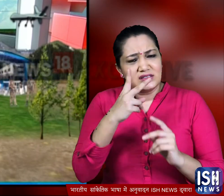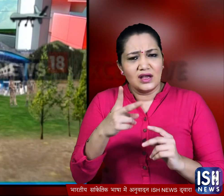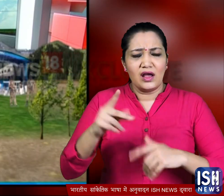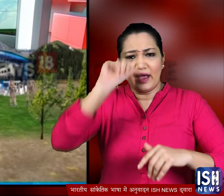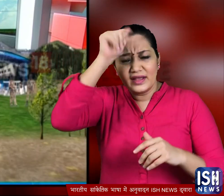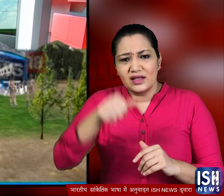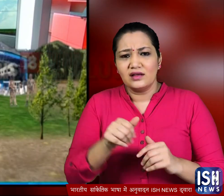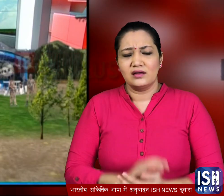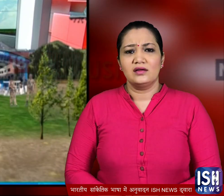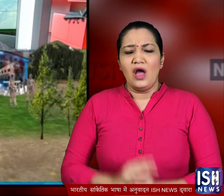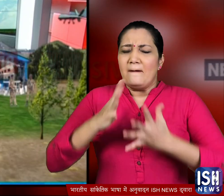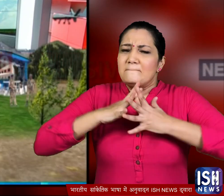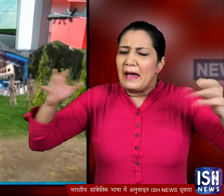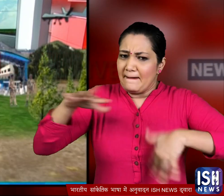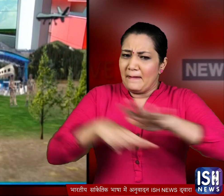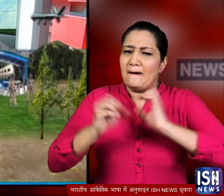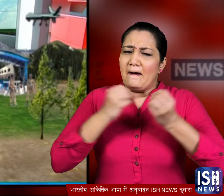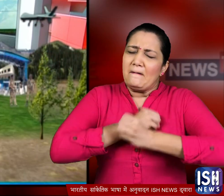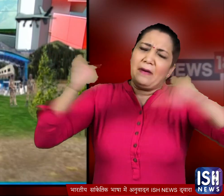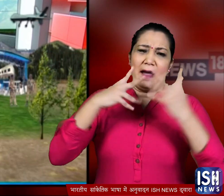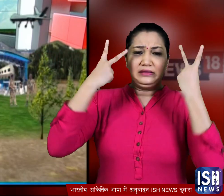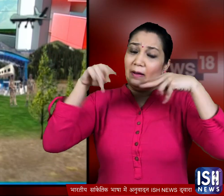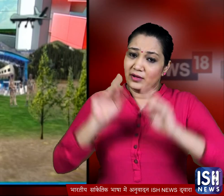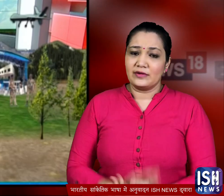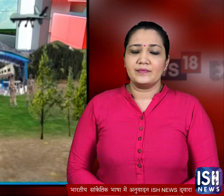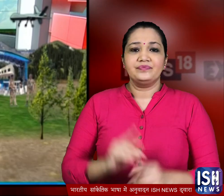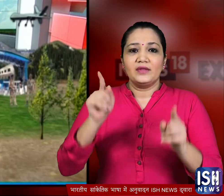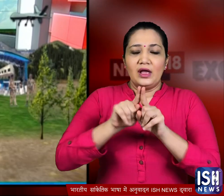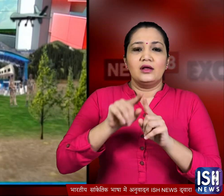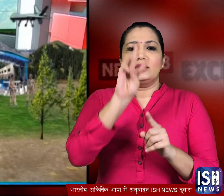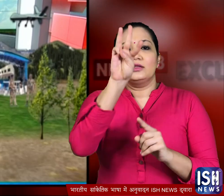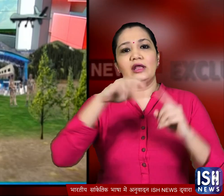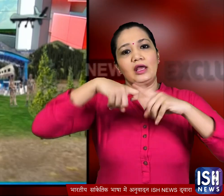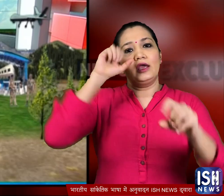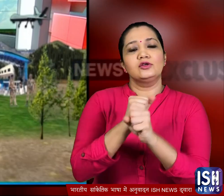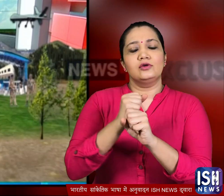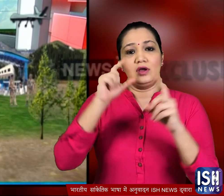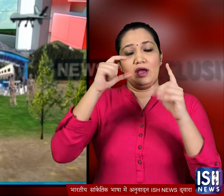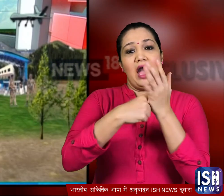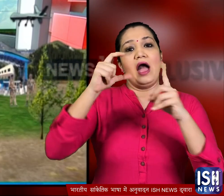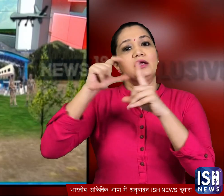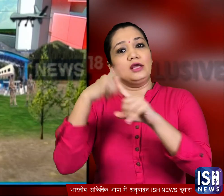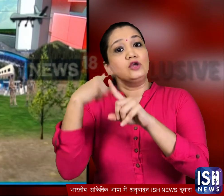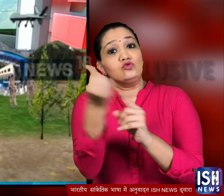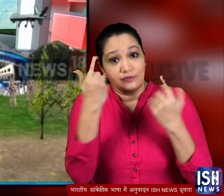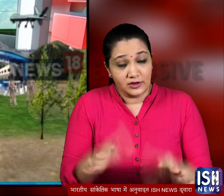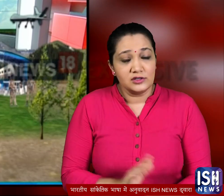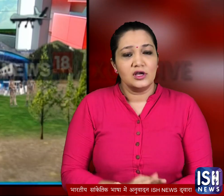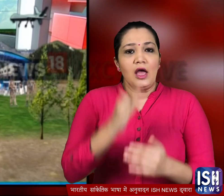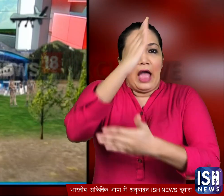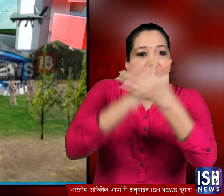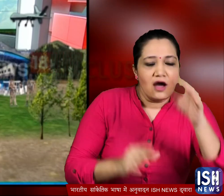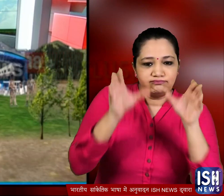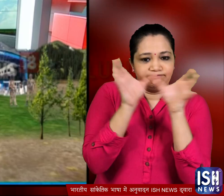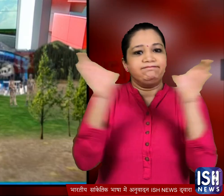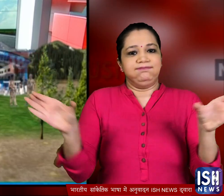उससे पता चलता है कि भारत को बड़ा नुकसान पहुंचाने की पूरी तैयारी थी। पता चला है कि धमाके में करीब 3 किलो RDX का इस्तेमाल हुआ,